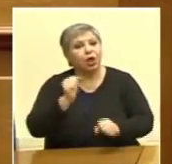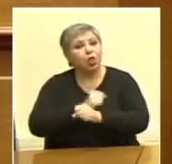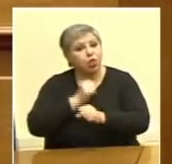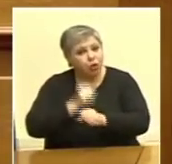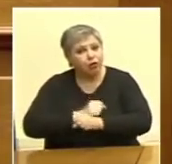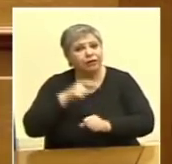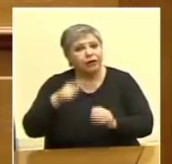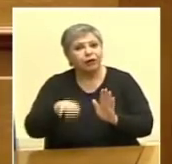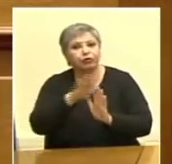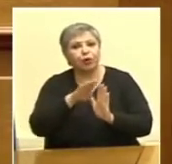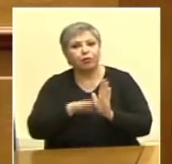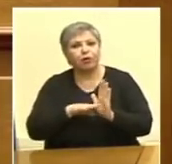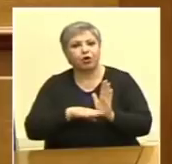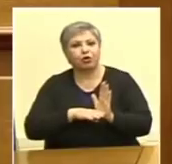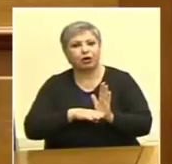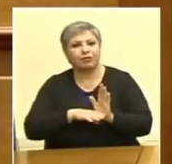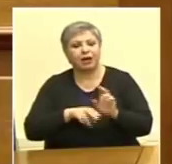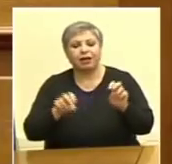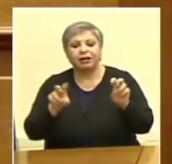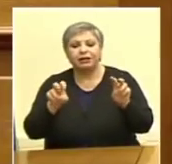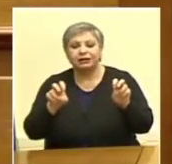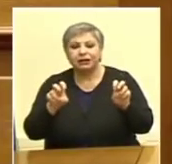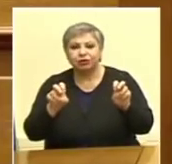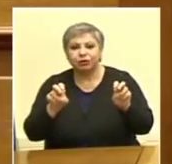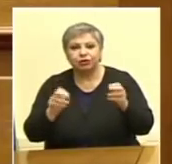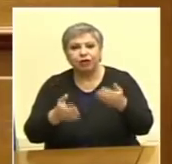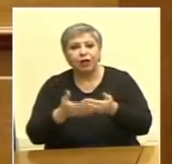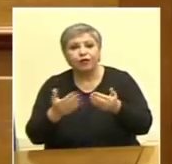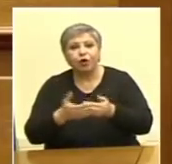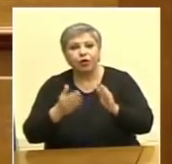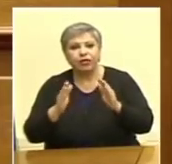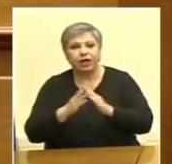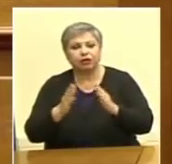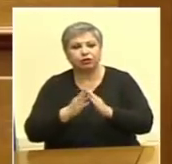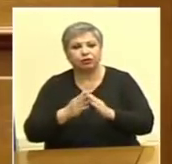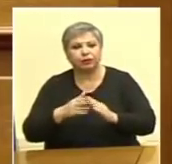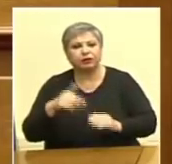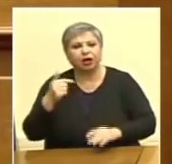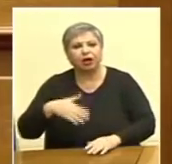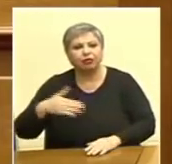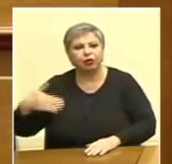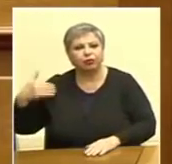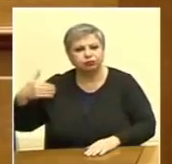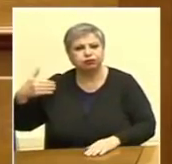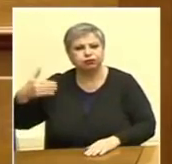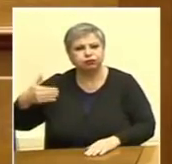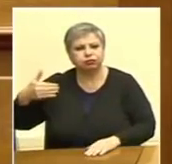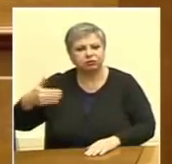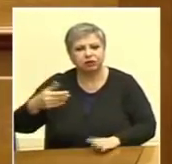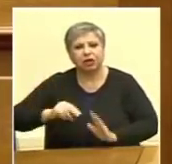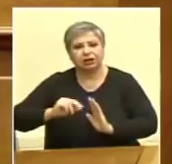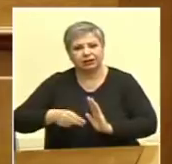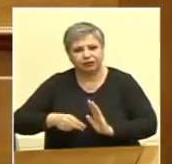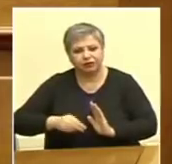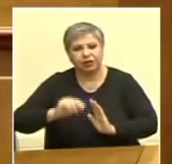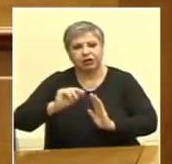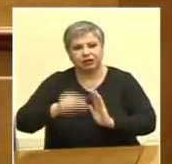έργο και βρίσκονται στον αέρα με συμβάσεις που καλύπτονται είτε από προγράμματα